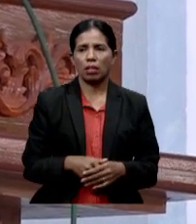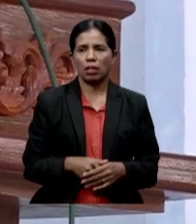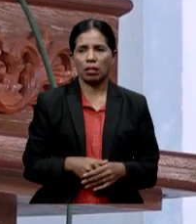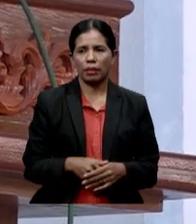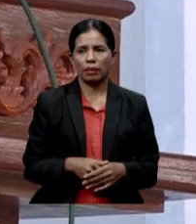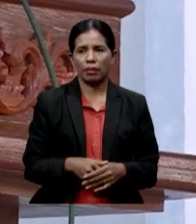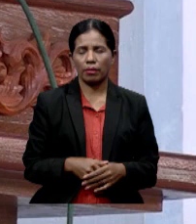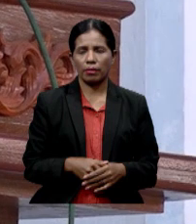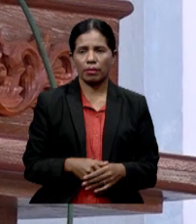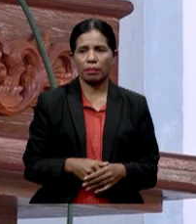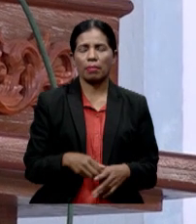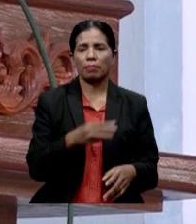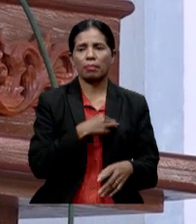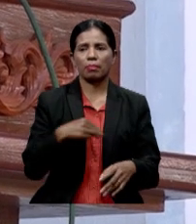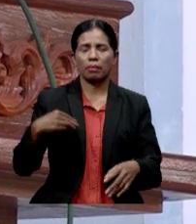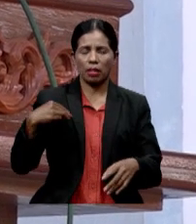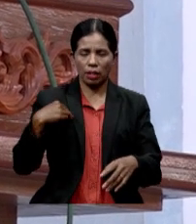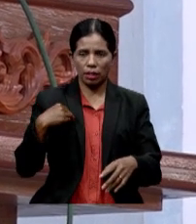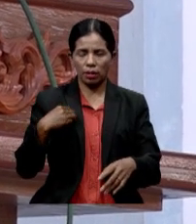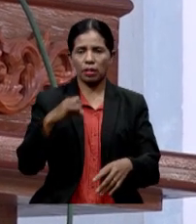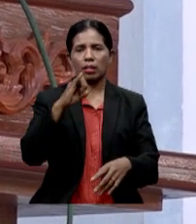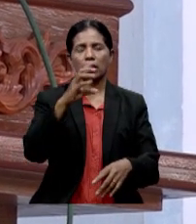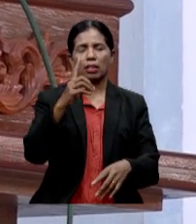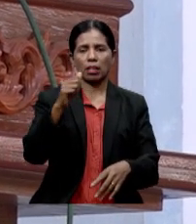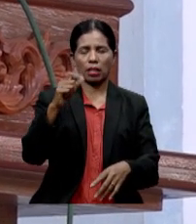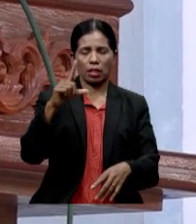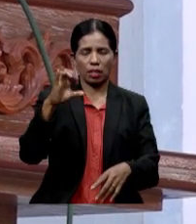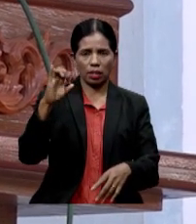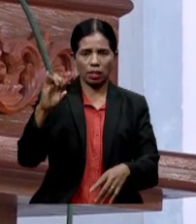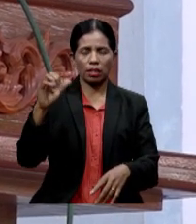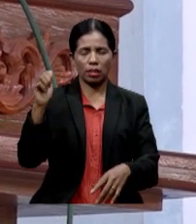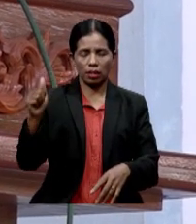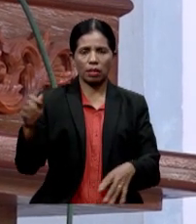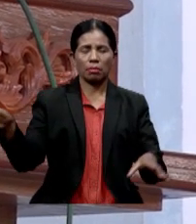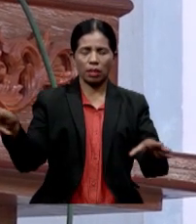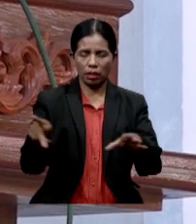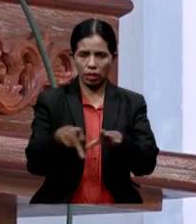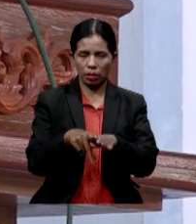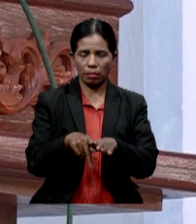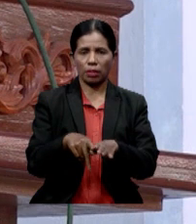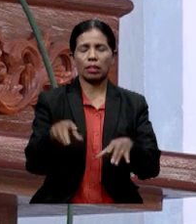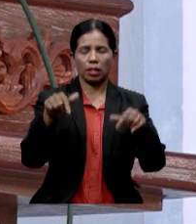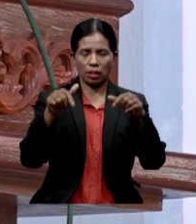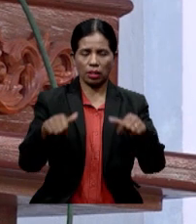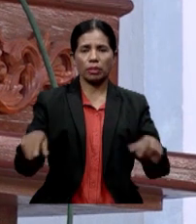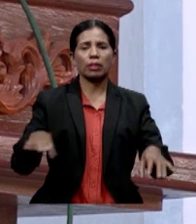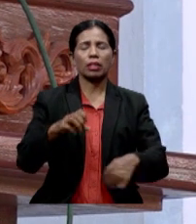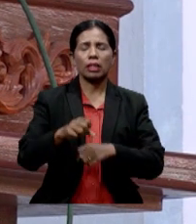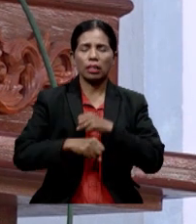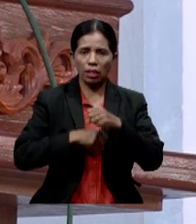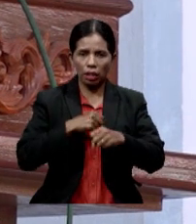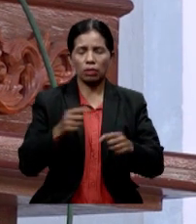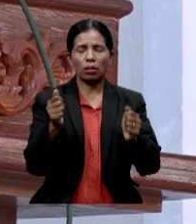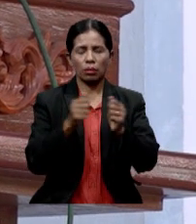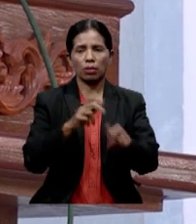irmão e idália bem mal com a presença nele. Oleh Tero sabutu kukuku Timor Leste, oleh Fuan Idadehan.